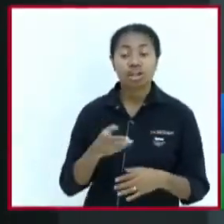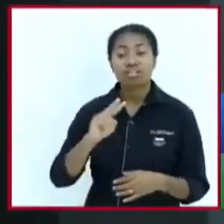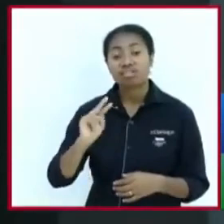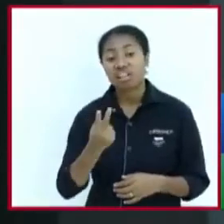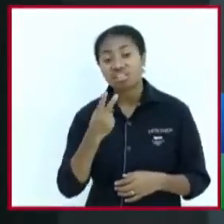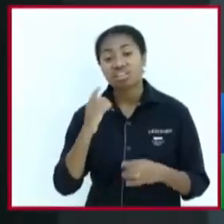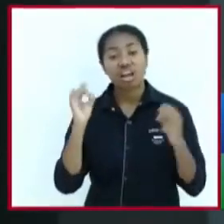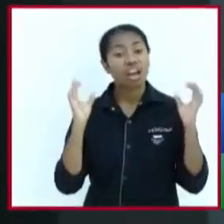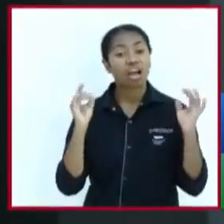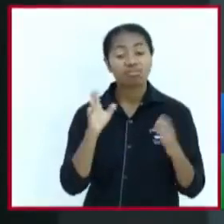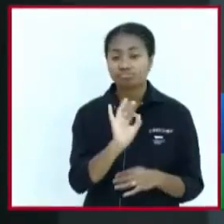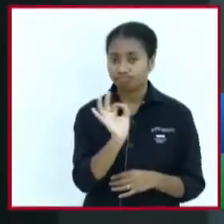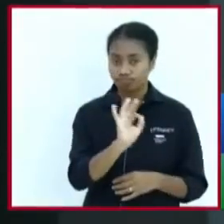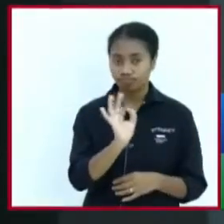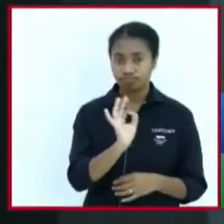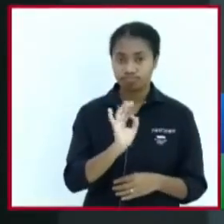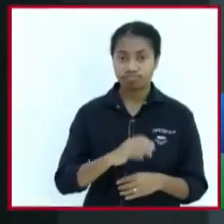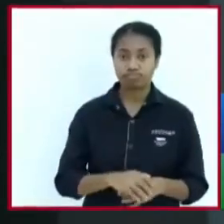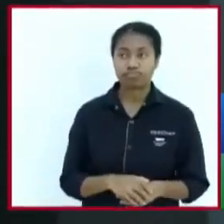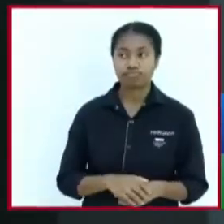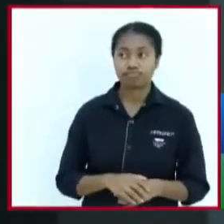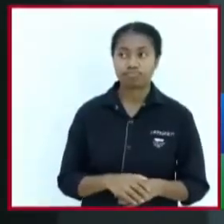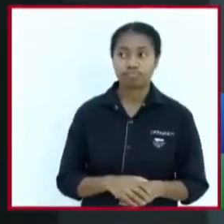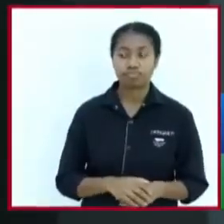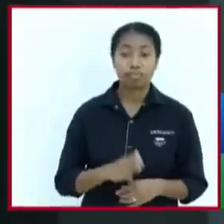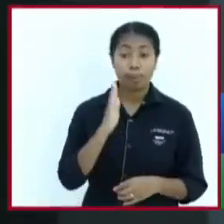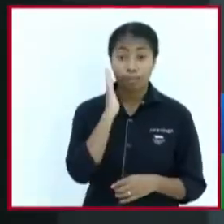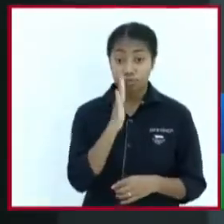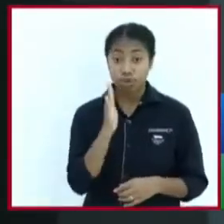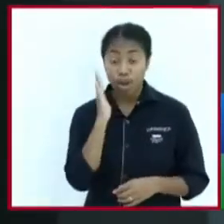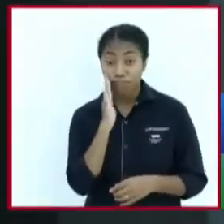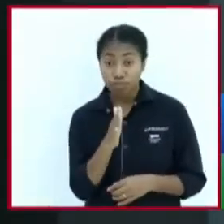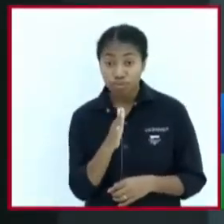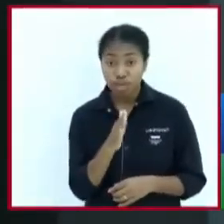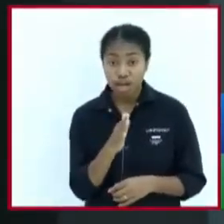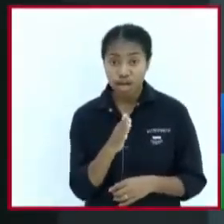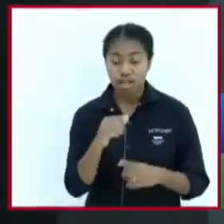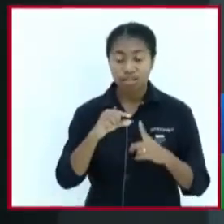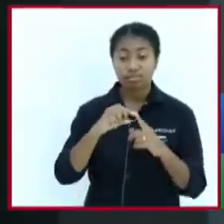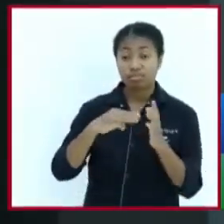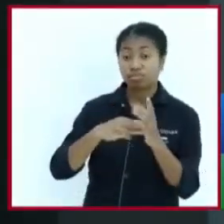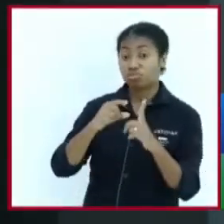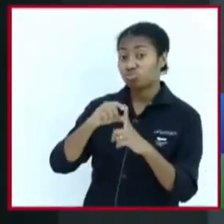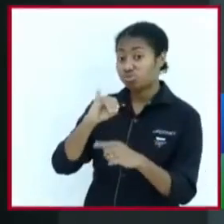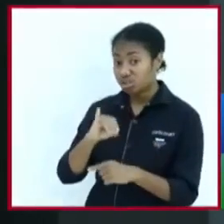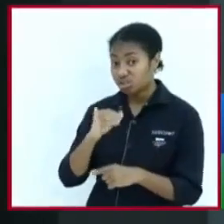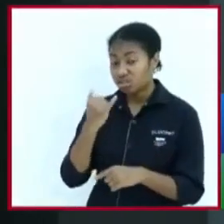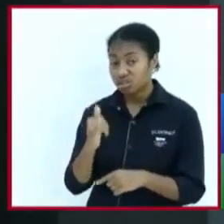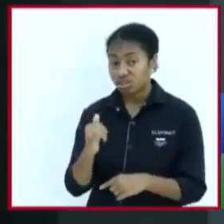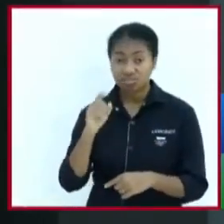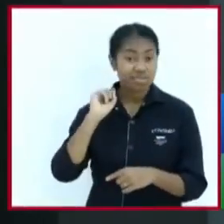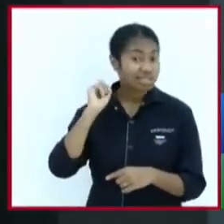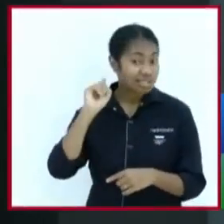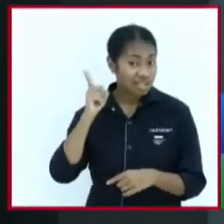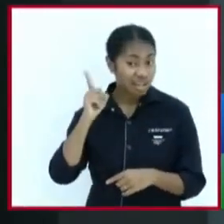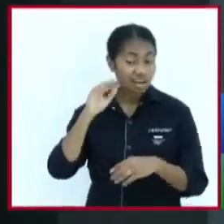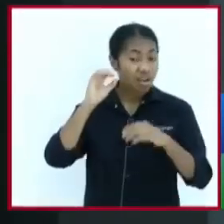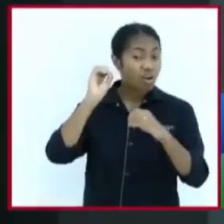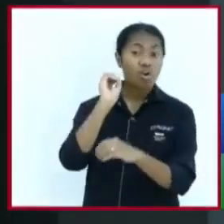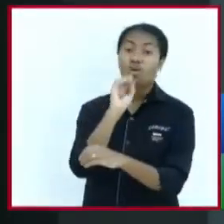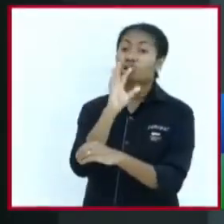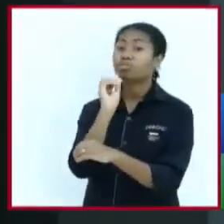ganti dengan yang lain pemuda pemuda pemudi pemudi yang dengar khotbah ini